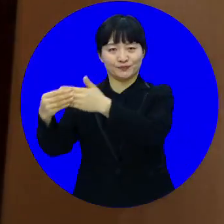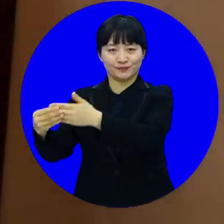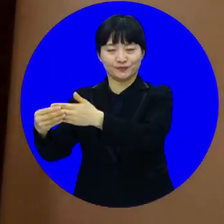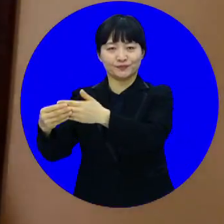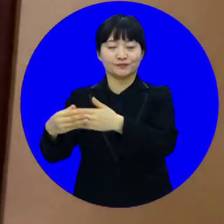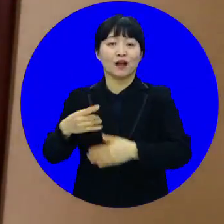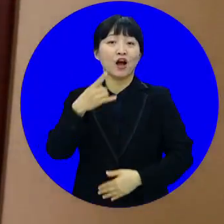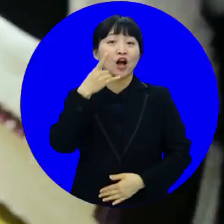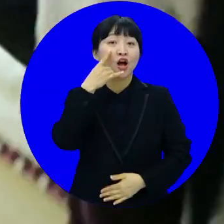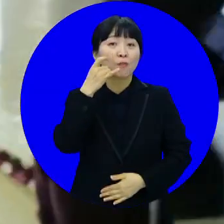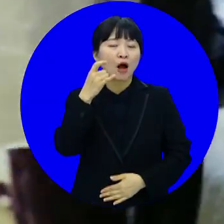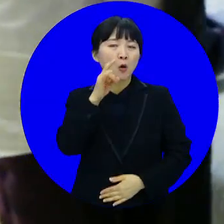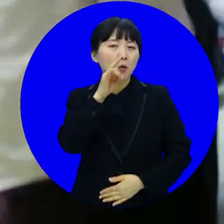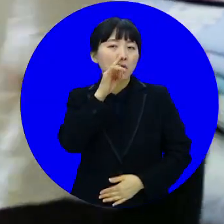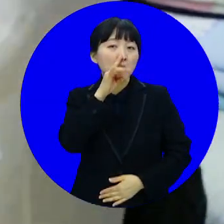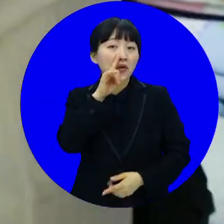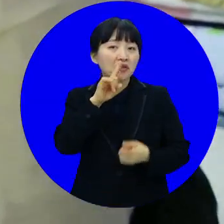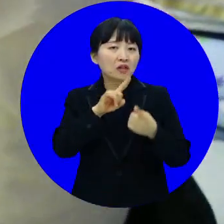궁금한 눈치입니다.